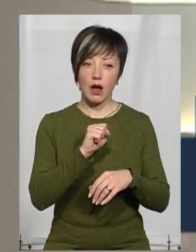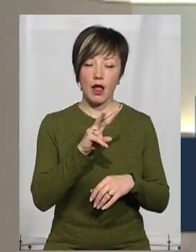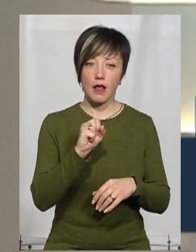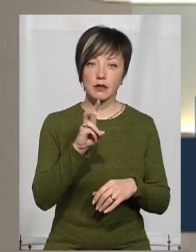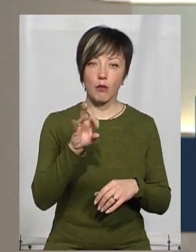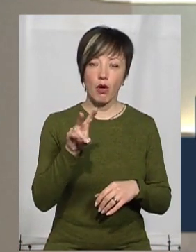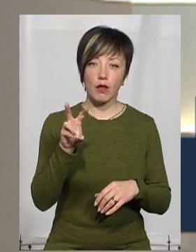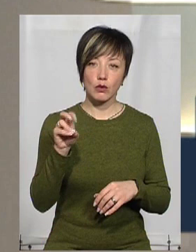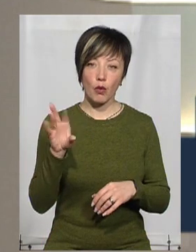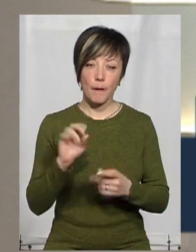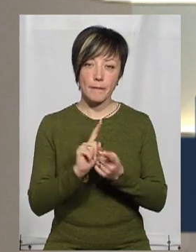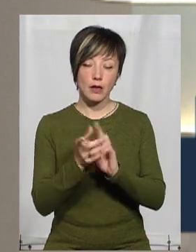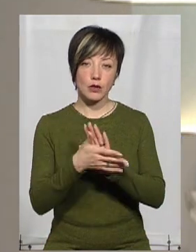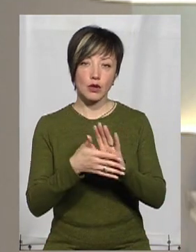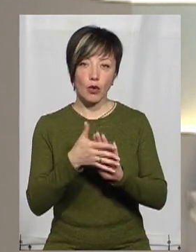Дякую.